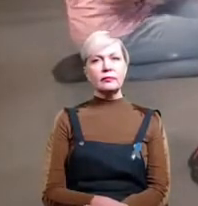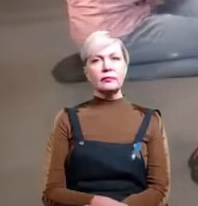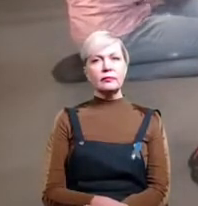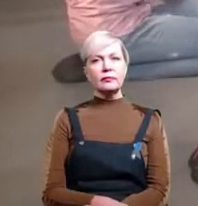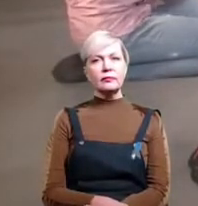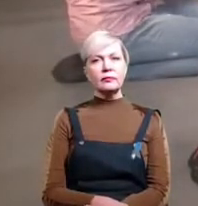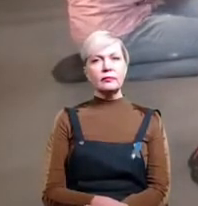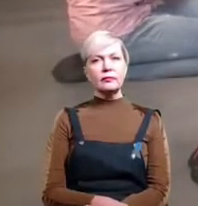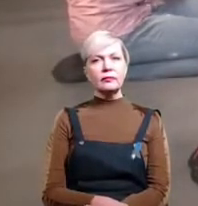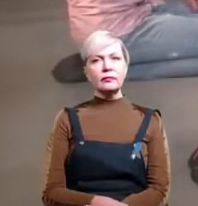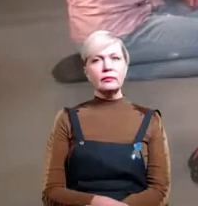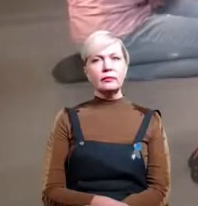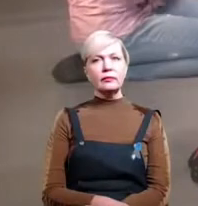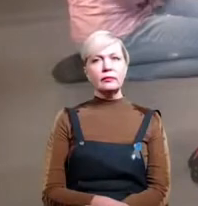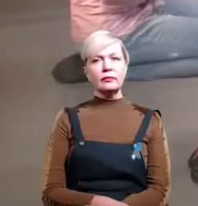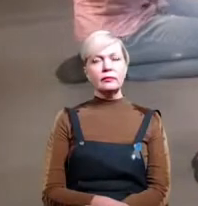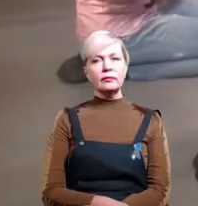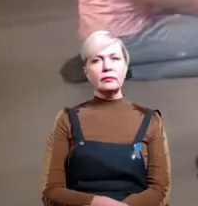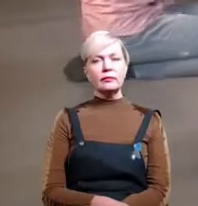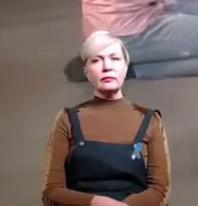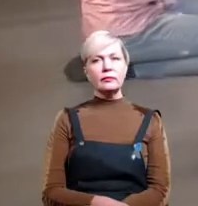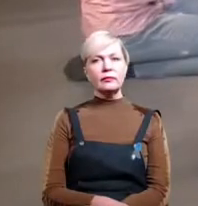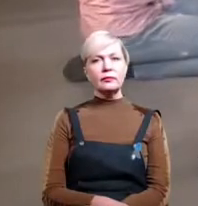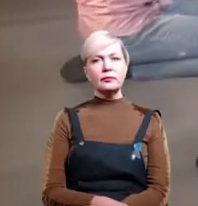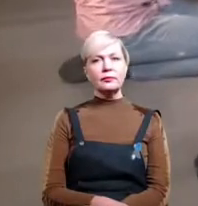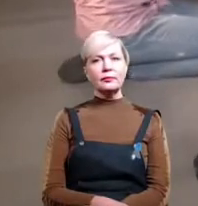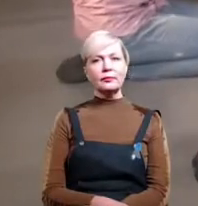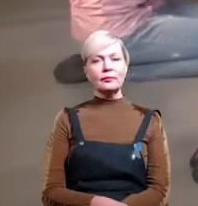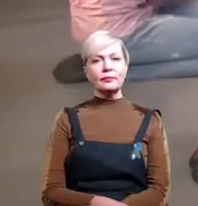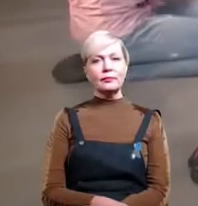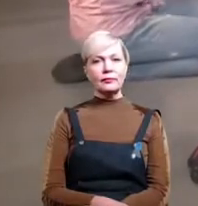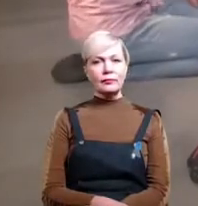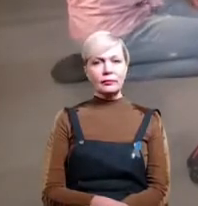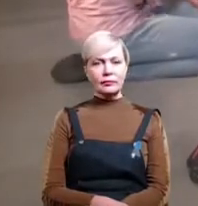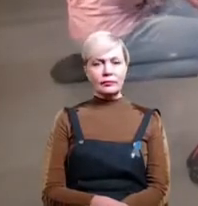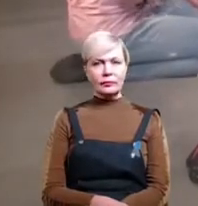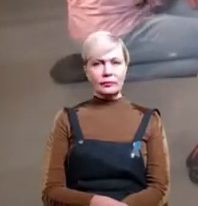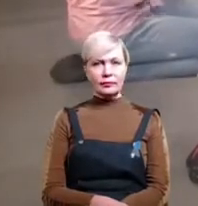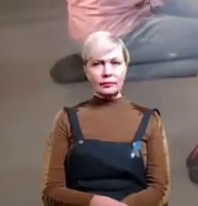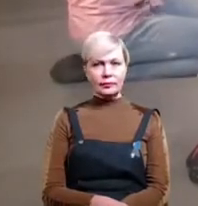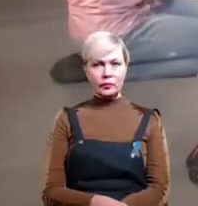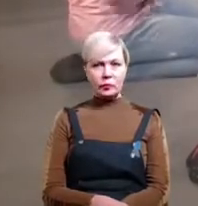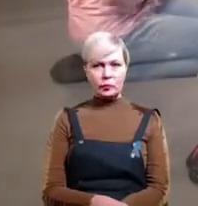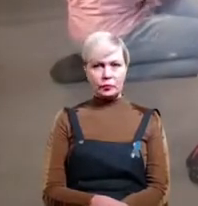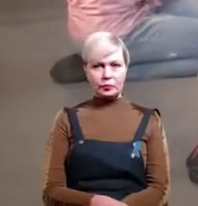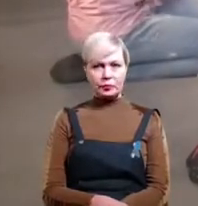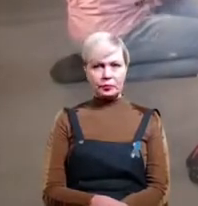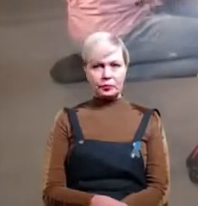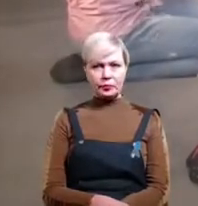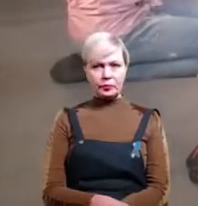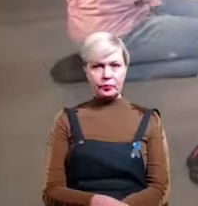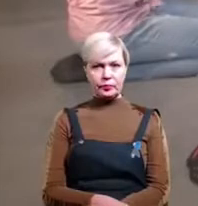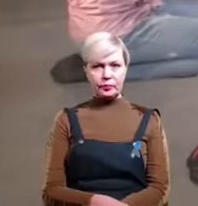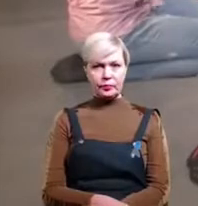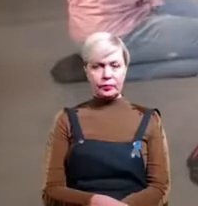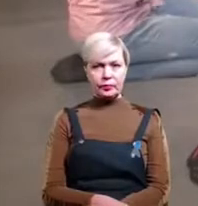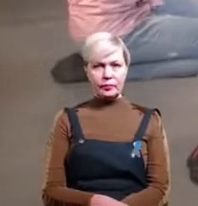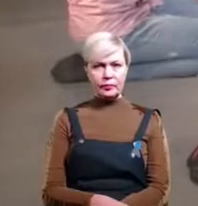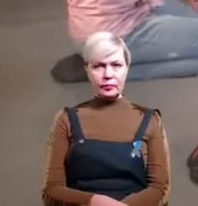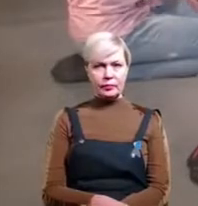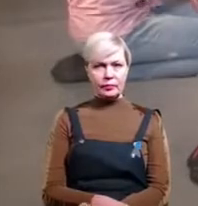хвиль, чую я спокій літ, чую я серцем світ.